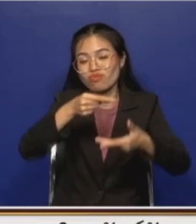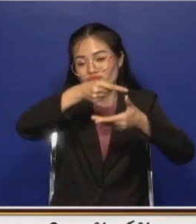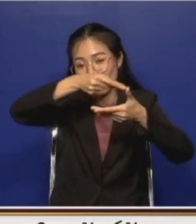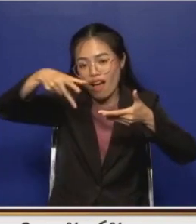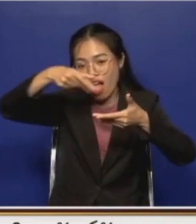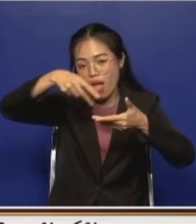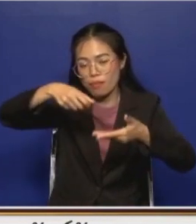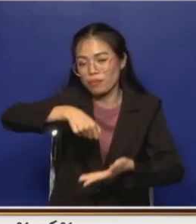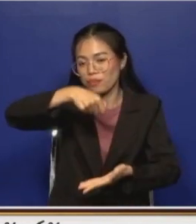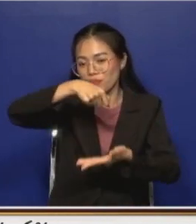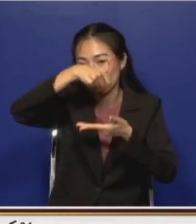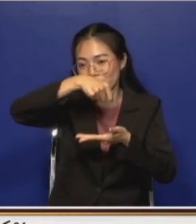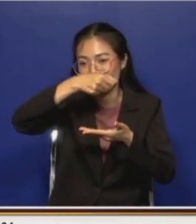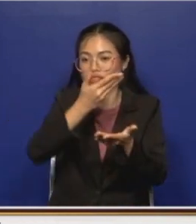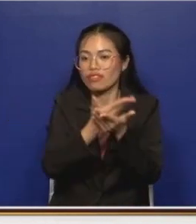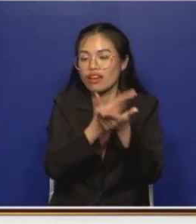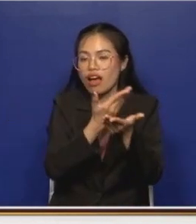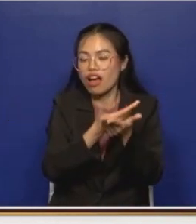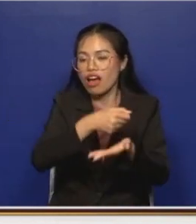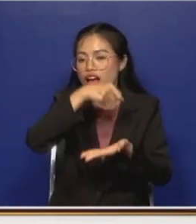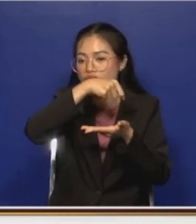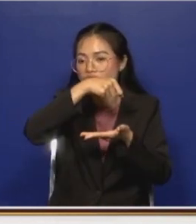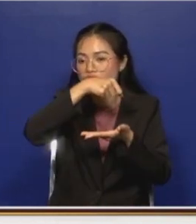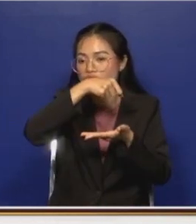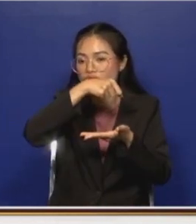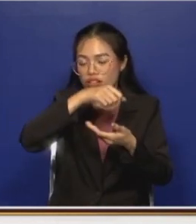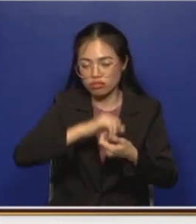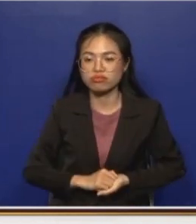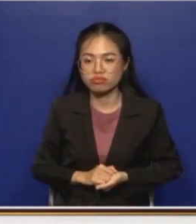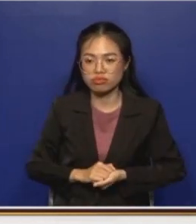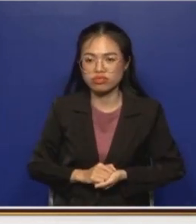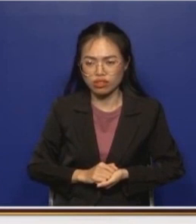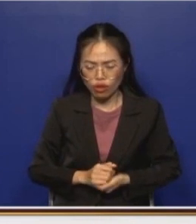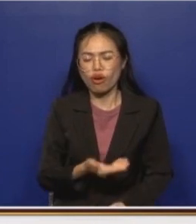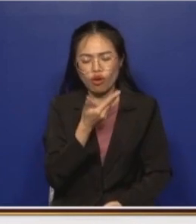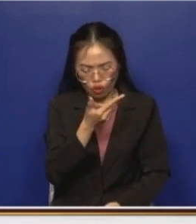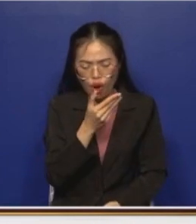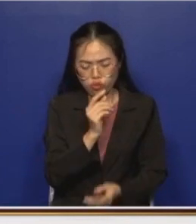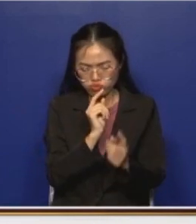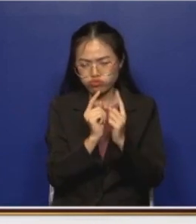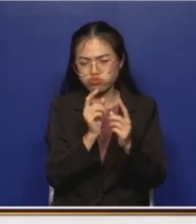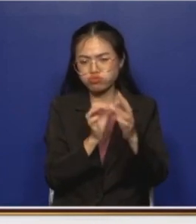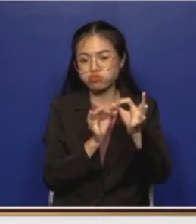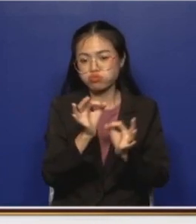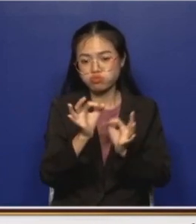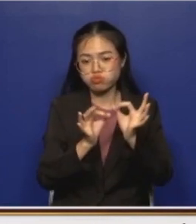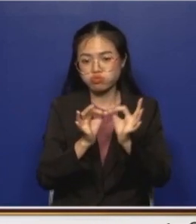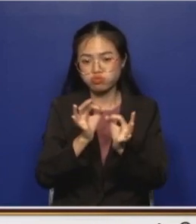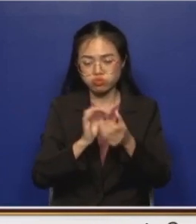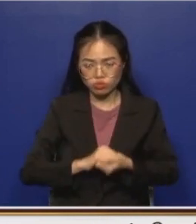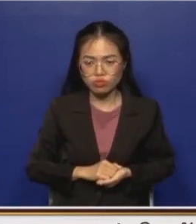เขามี YouTube มี Google มี IG Instagram มี Facebook มีทุกอย่างเขาเป็นคนประดิษฐ์ขึ้นมานะ